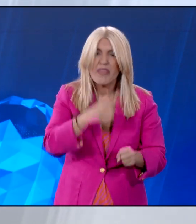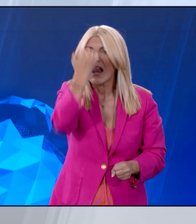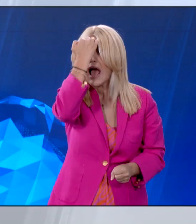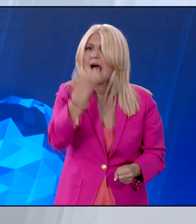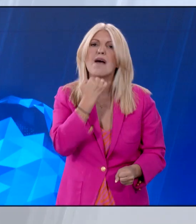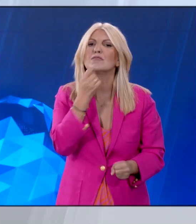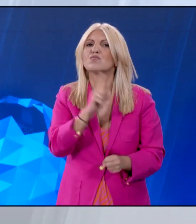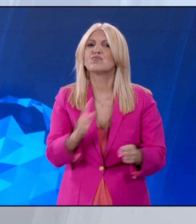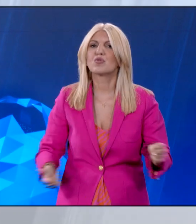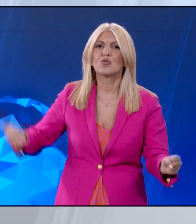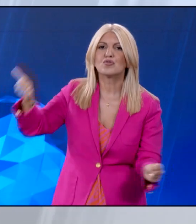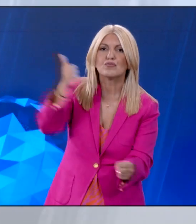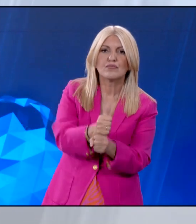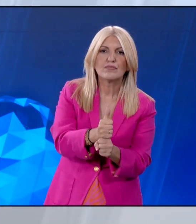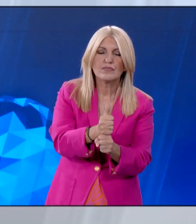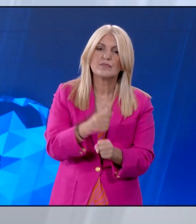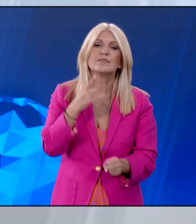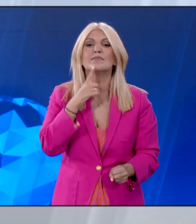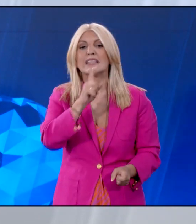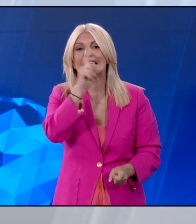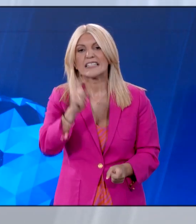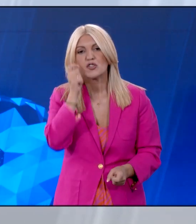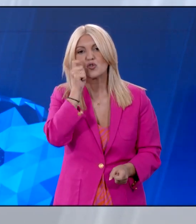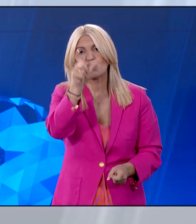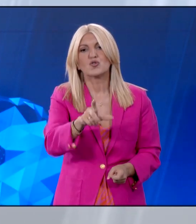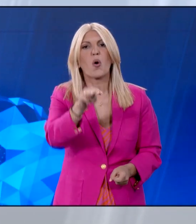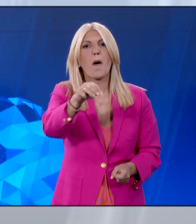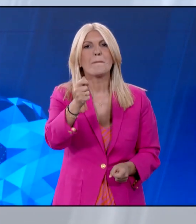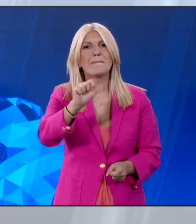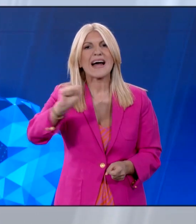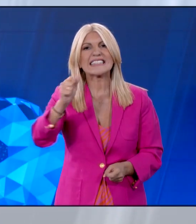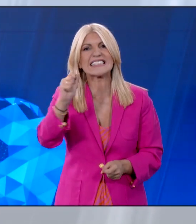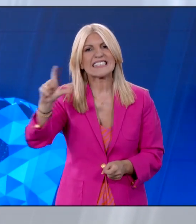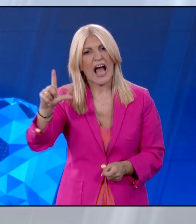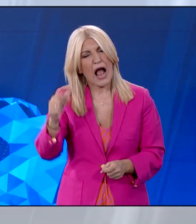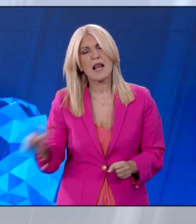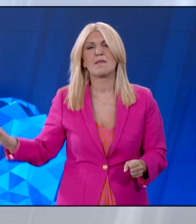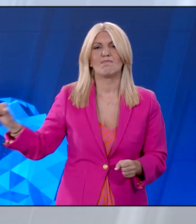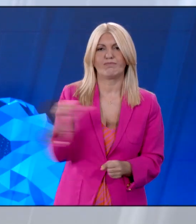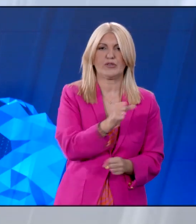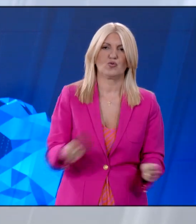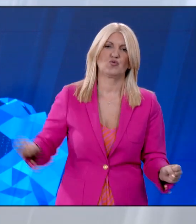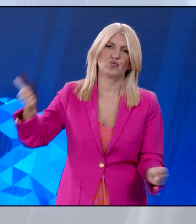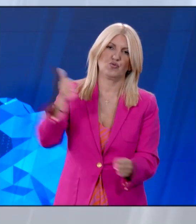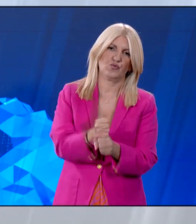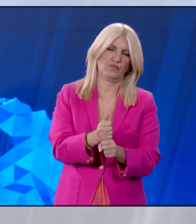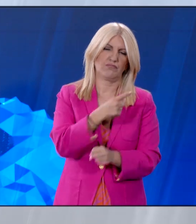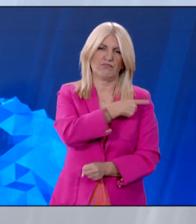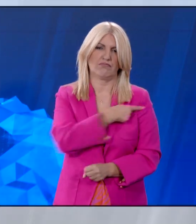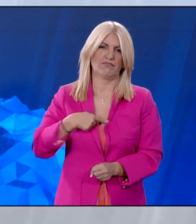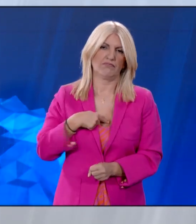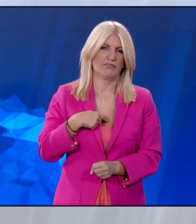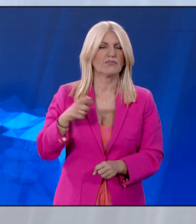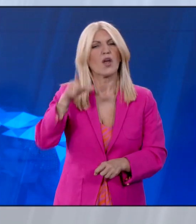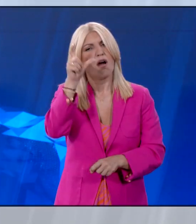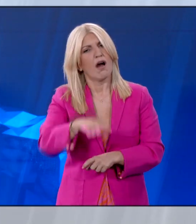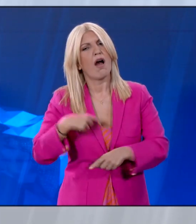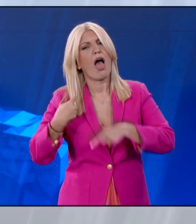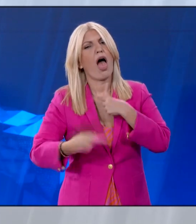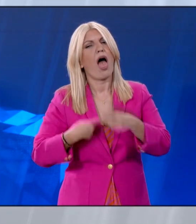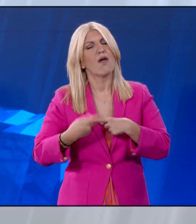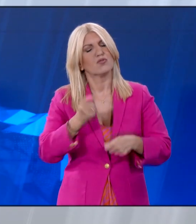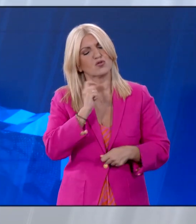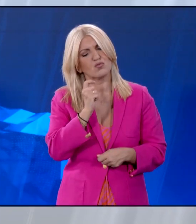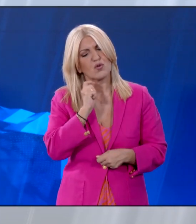θέλουν τον άλλοτε ηγέτη της, Χαλέντ Μασάλ, να αναλαμβάνει και πάλι τα ηνία. Ο Μασάλ περιγράφεται ως έμπειρος πολιτικά και χαρισματικός,